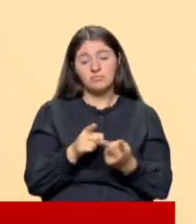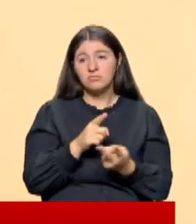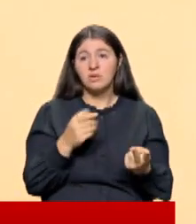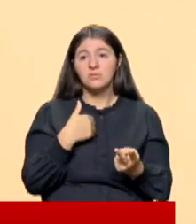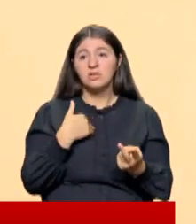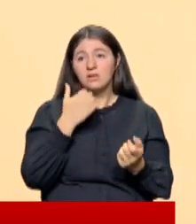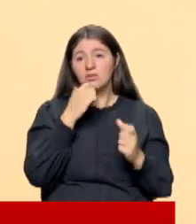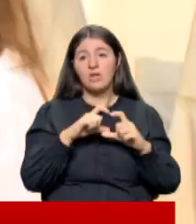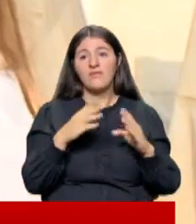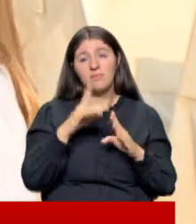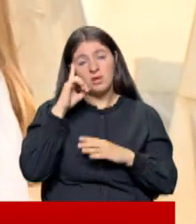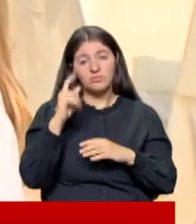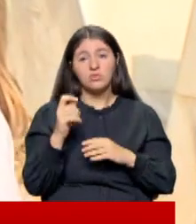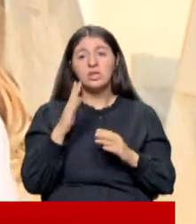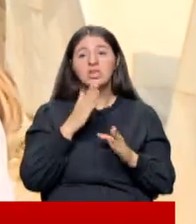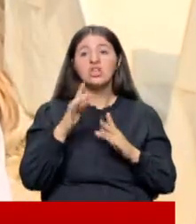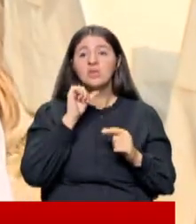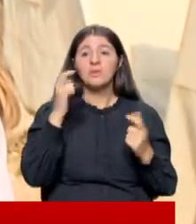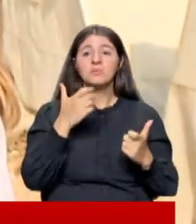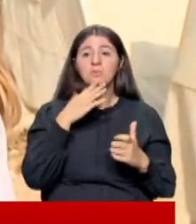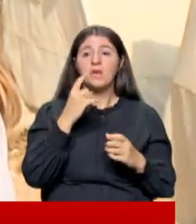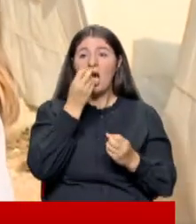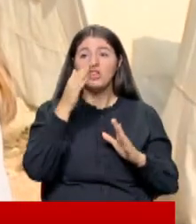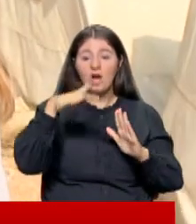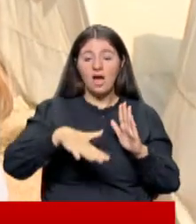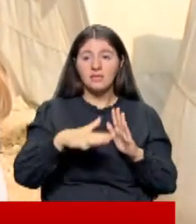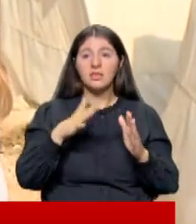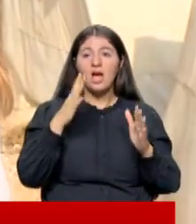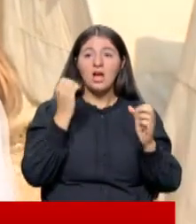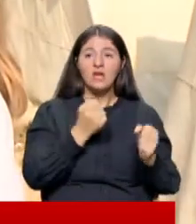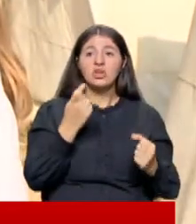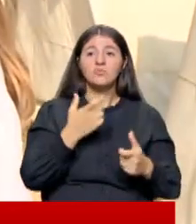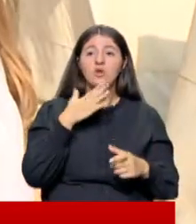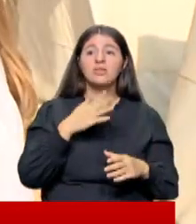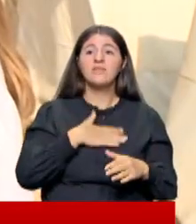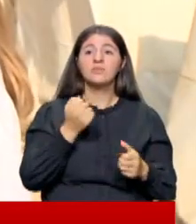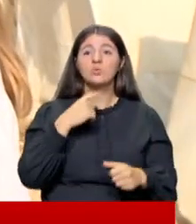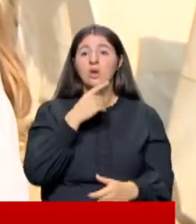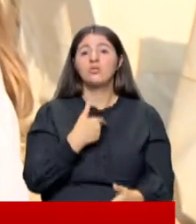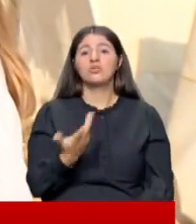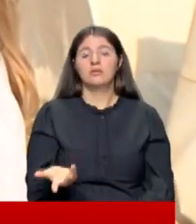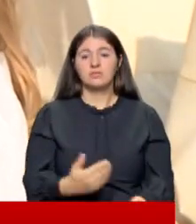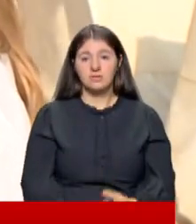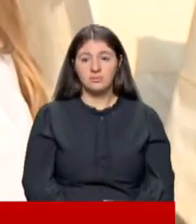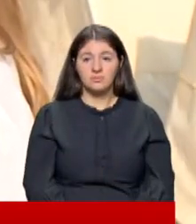bizden mecburen bir ağacın altında sığınacak yerimiz yok Nefes almakta zorlanıyoruz artık